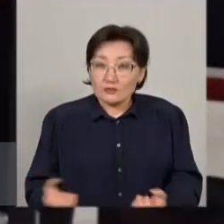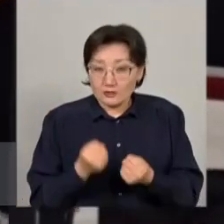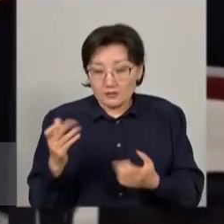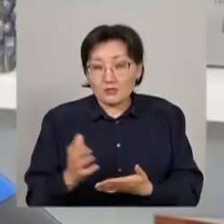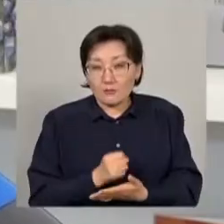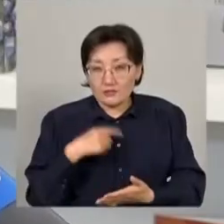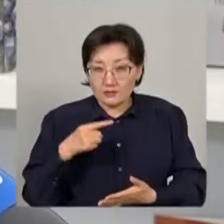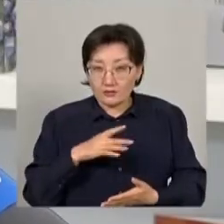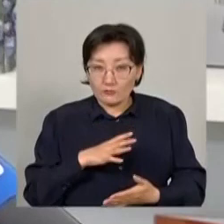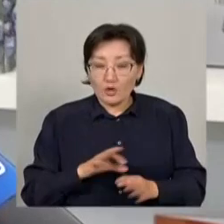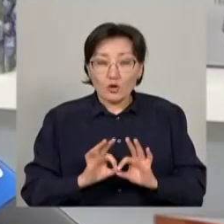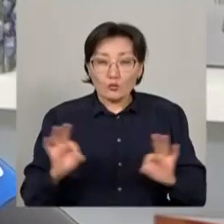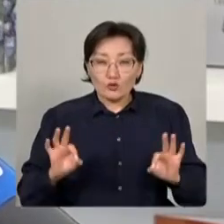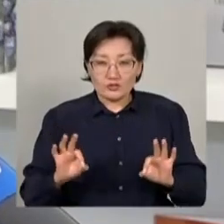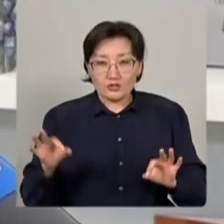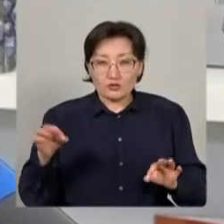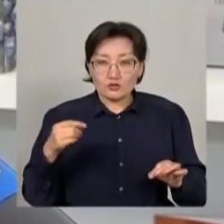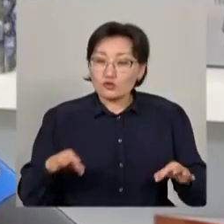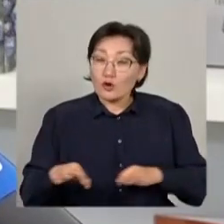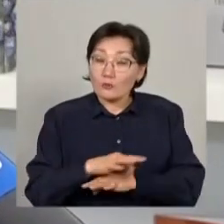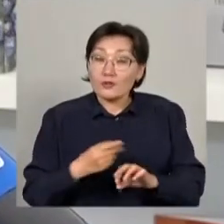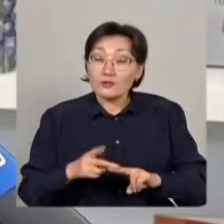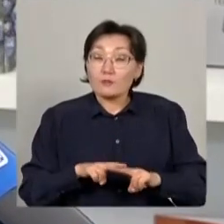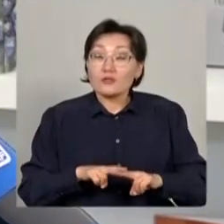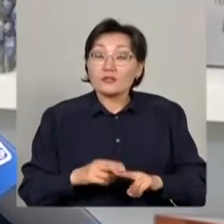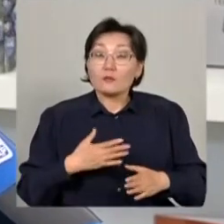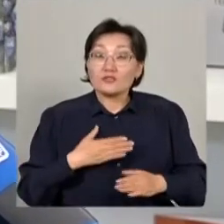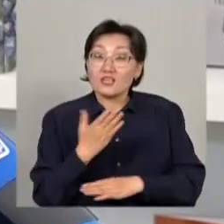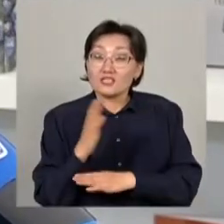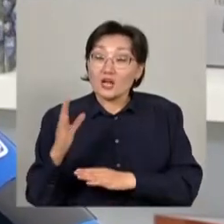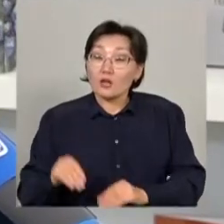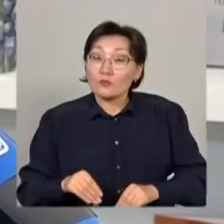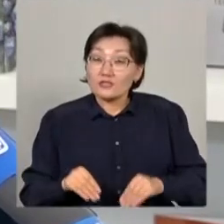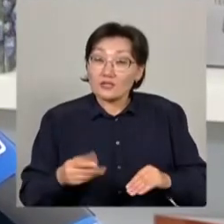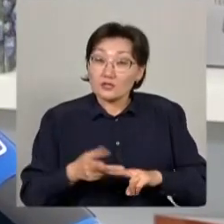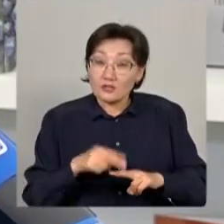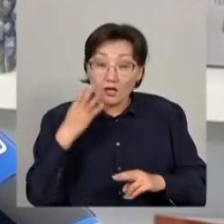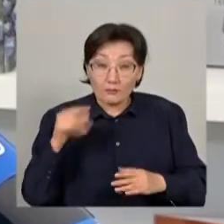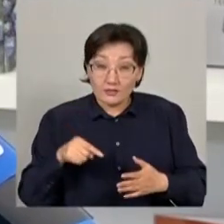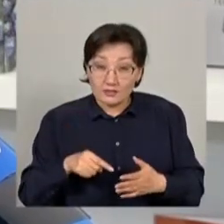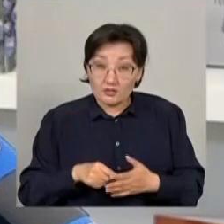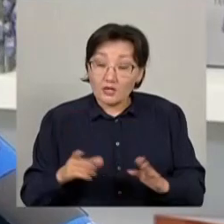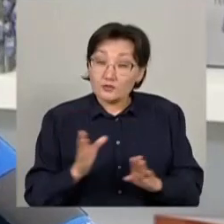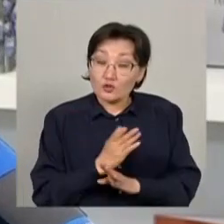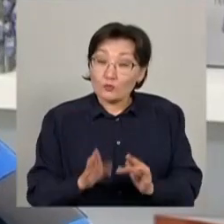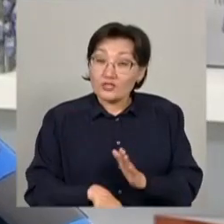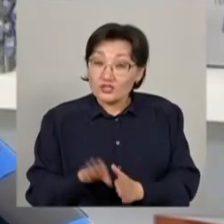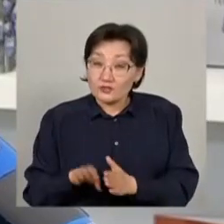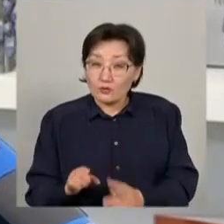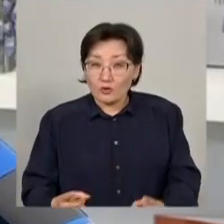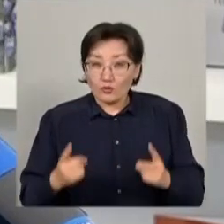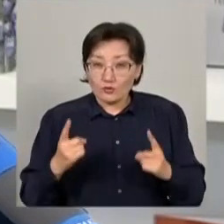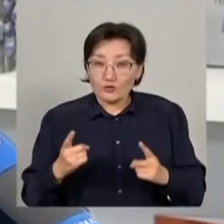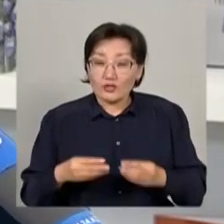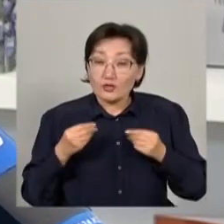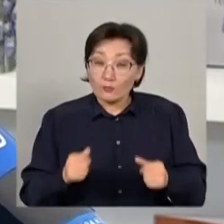табатынын айтты. Керемет жоба. Негізі осы біздің ағаш отырғызу бойынша осы Алматы қаласының экологиясын жақсартуға үлкен үлесін